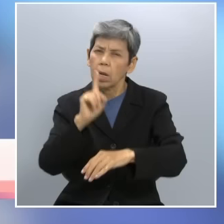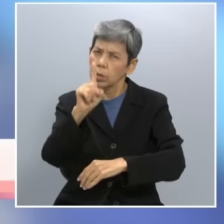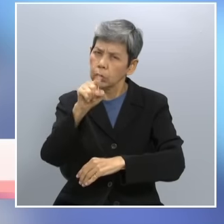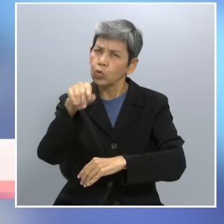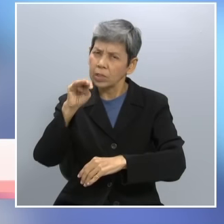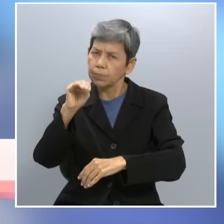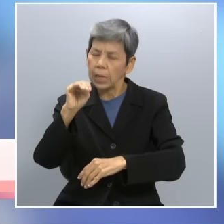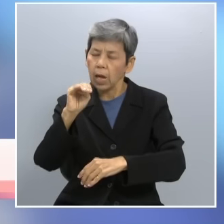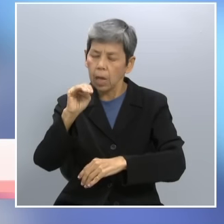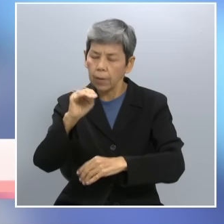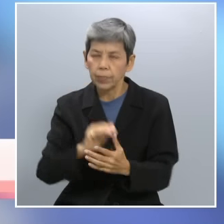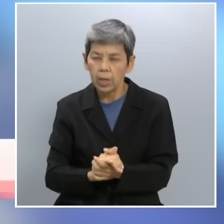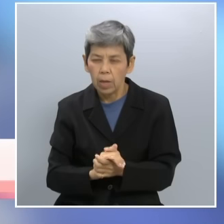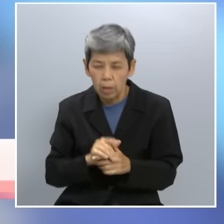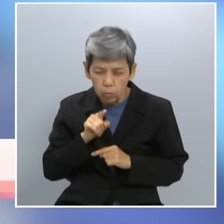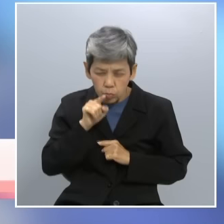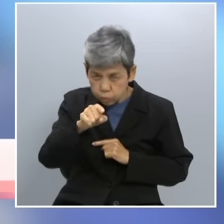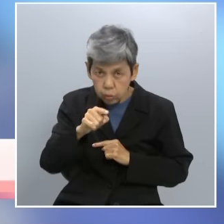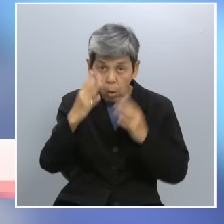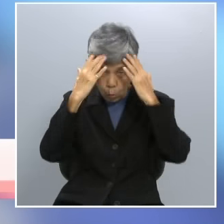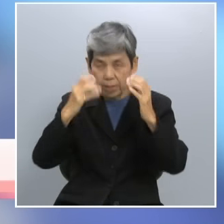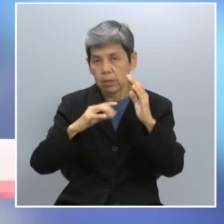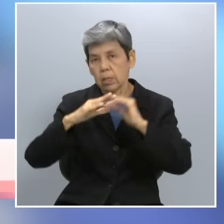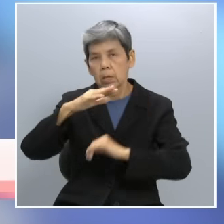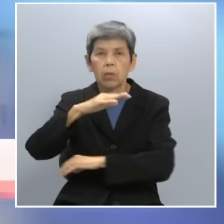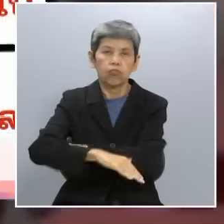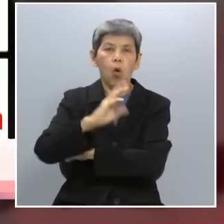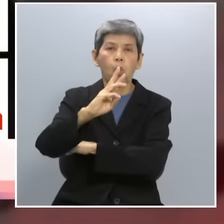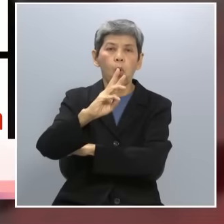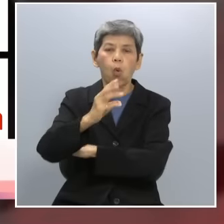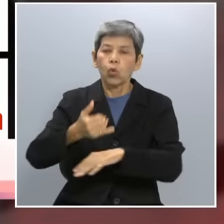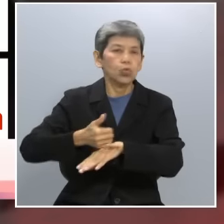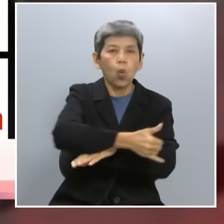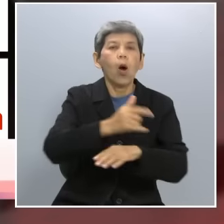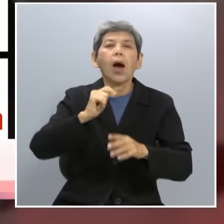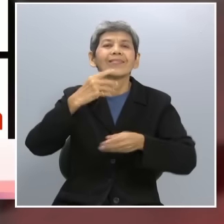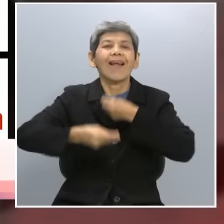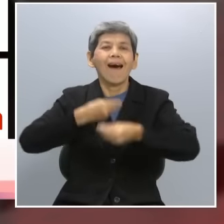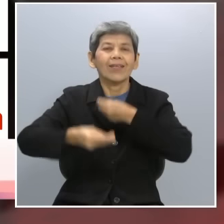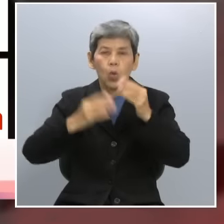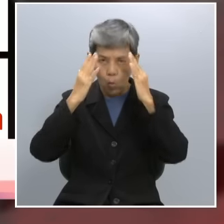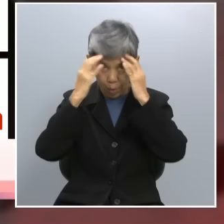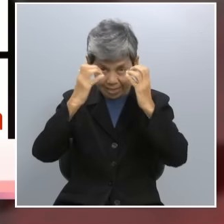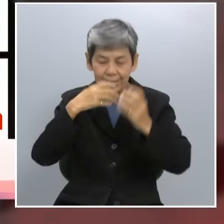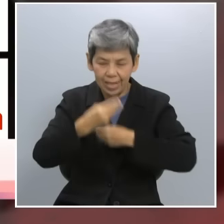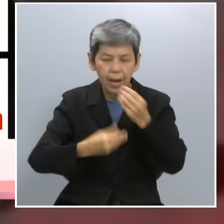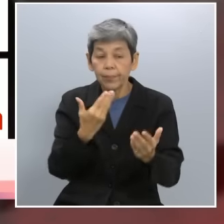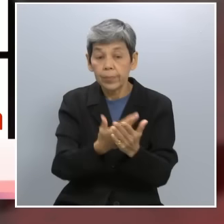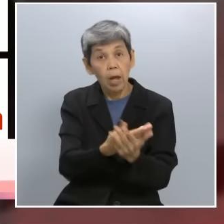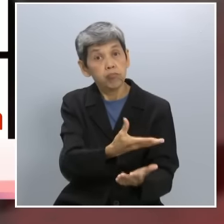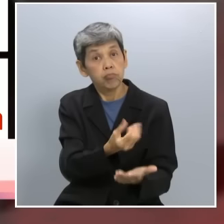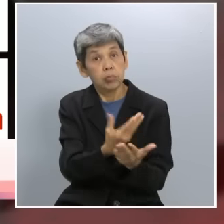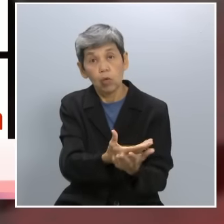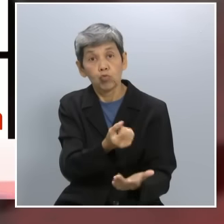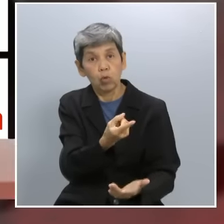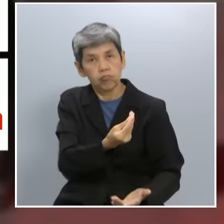1340นะฮะถึงหัวหินตอน 18:00นแล้วส่งลงบริเวณตลาดโต้รุ่งหัวหินนะเจ่ายเงินสดให้น่ะ